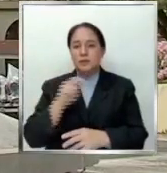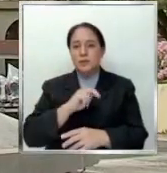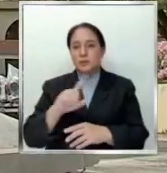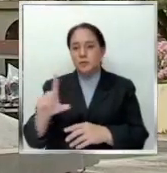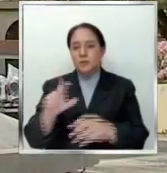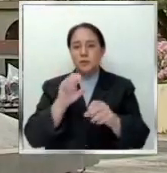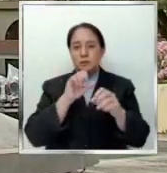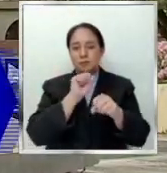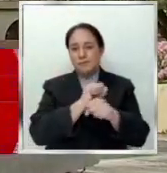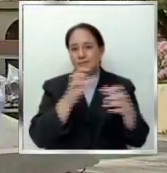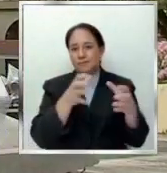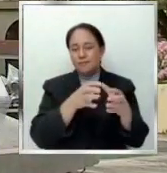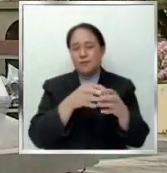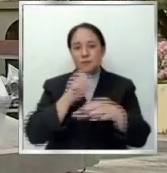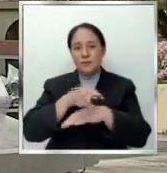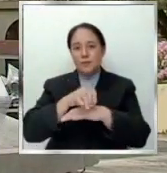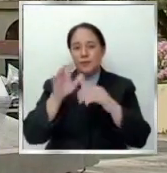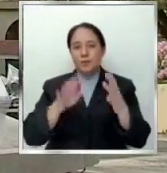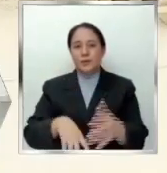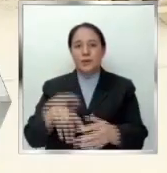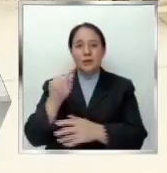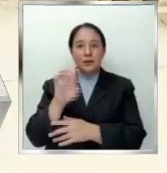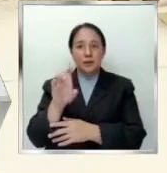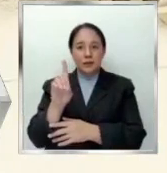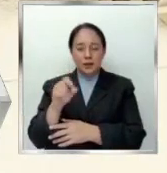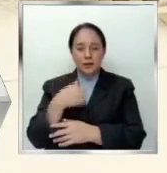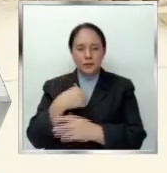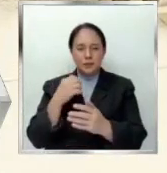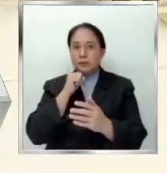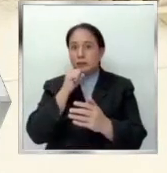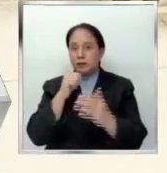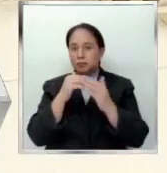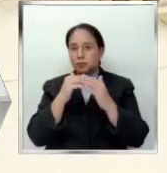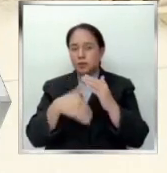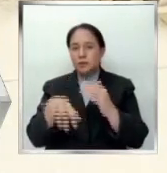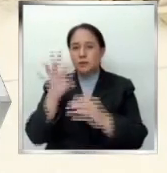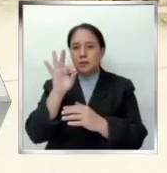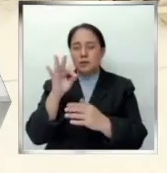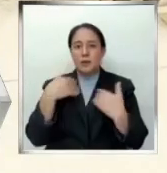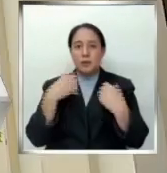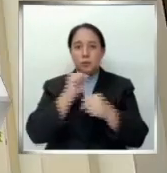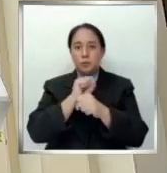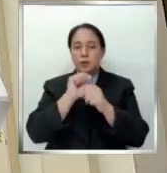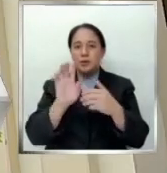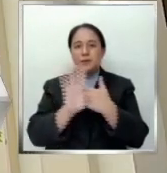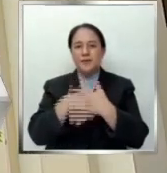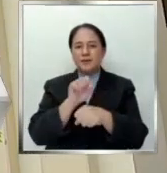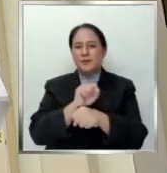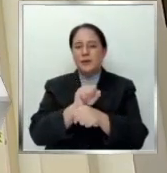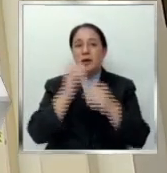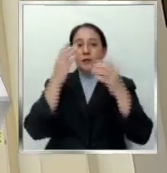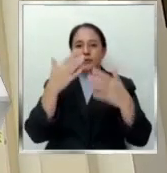COVID-19 Medical Advisor Dr. Ted Hebosa, hindi bababa sa 90 healthcare workers ang nakabalik na matapos iklian ang